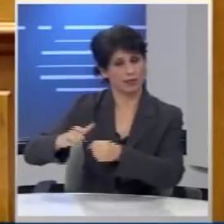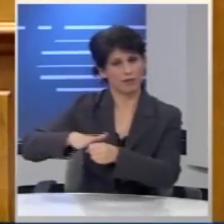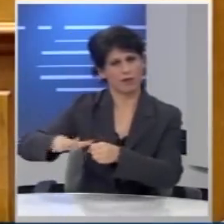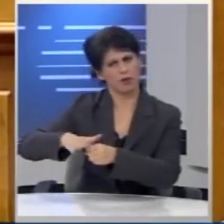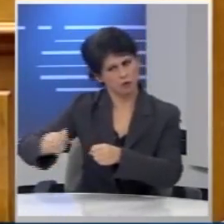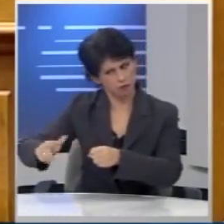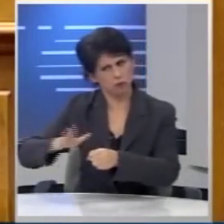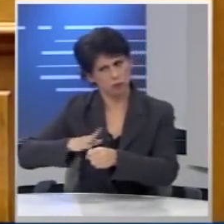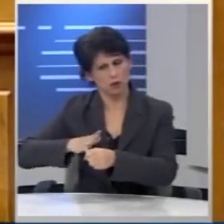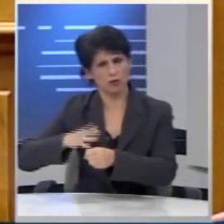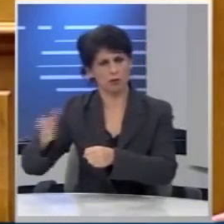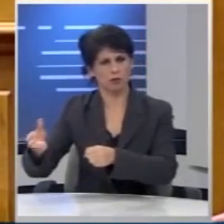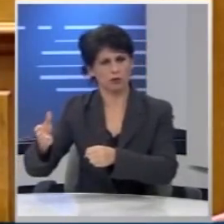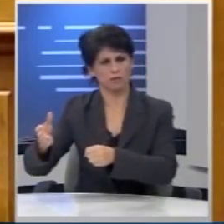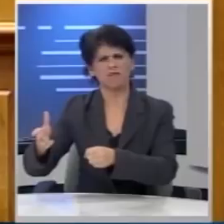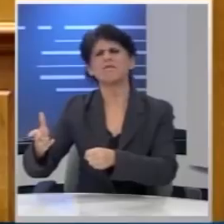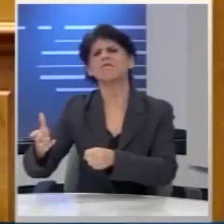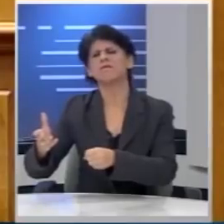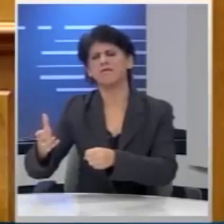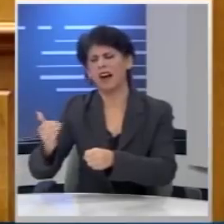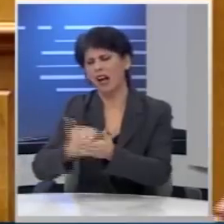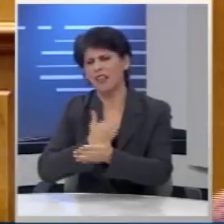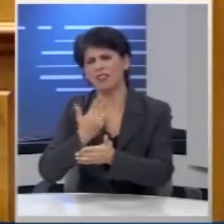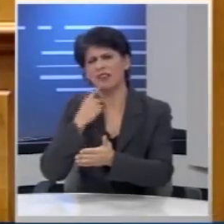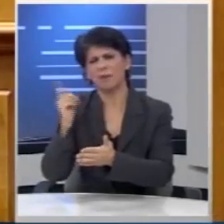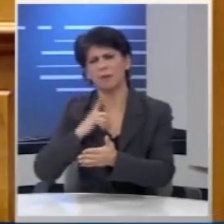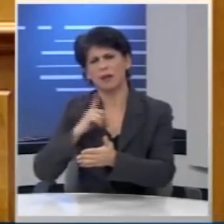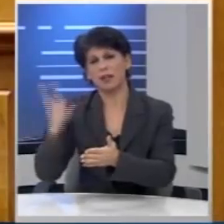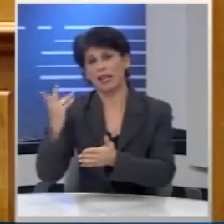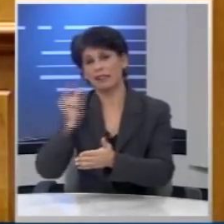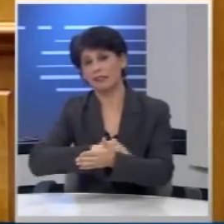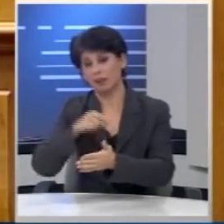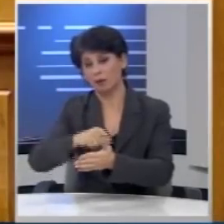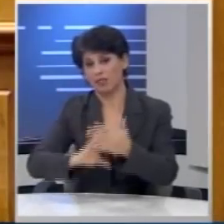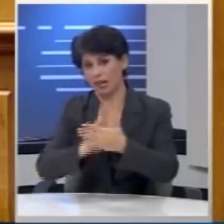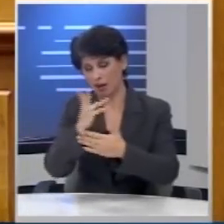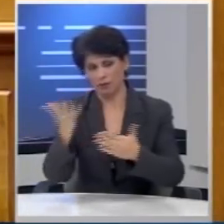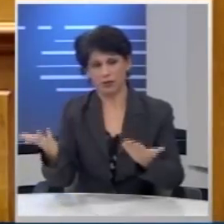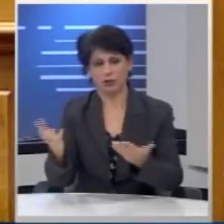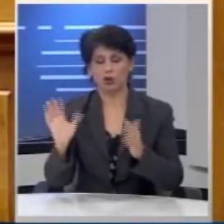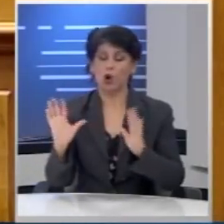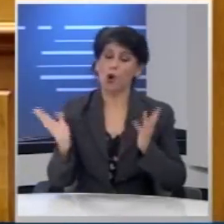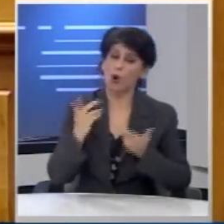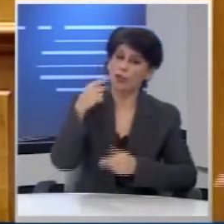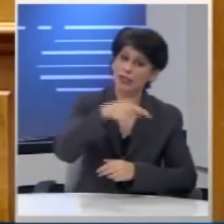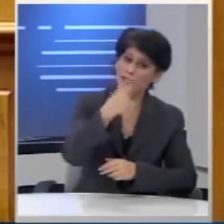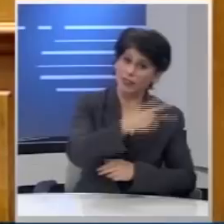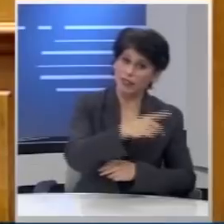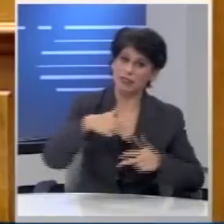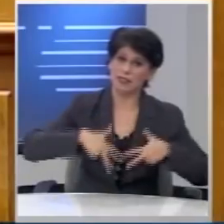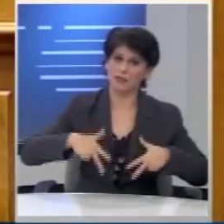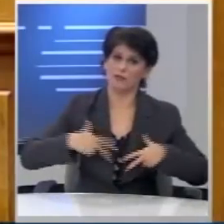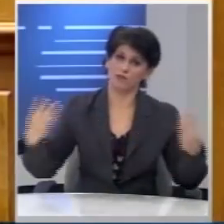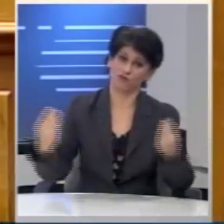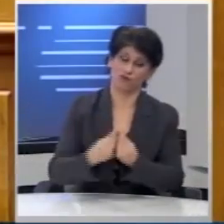βάση λαϊκούς ανθρώπους που μάταια όμως προσδοκούν σε κάποια κέρδη από αυτή την ανάπτυξη, πως η δική σας η κυβέρνηση